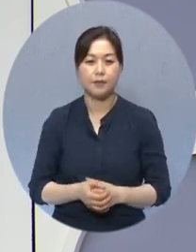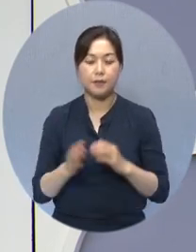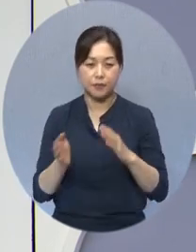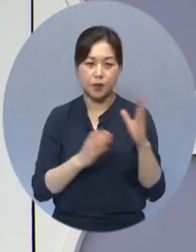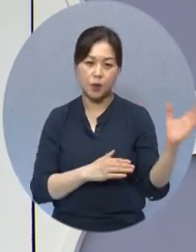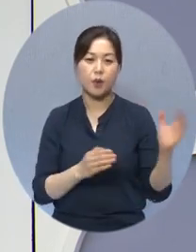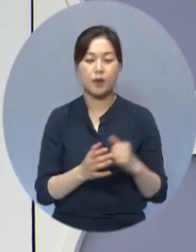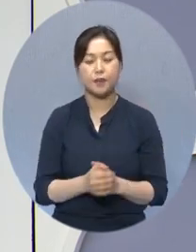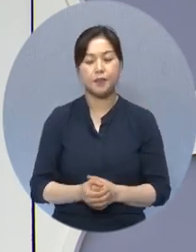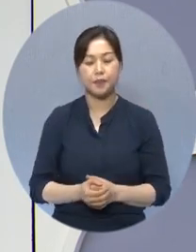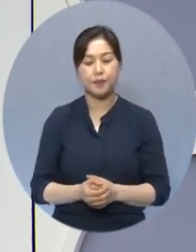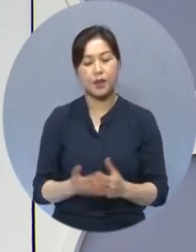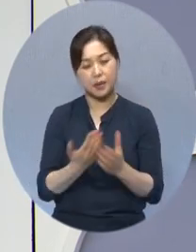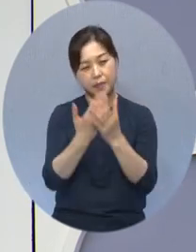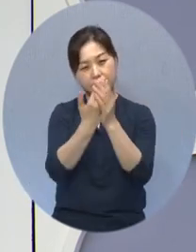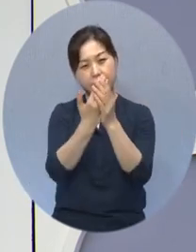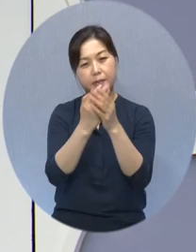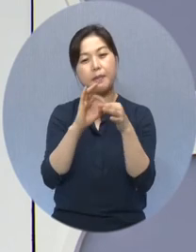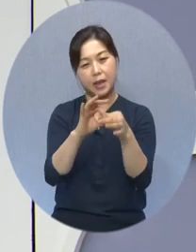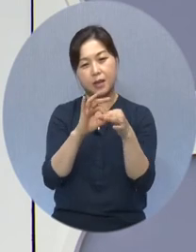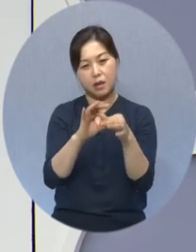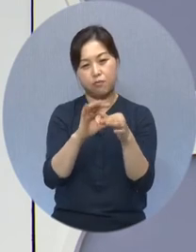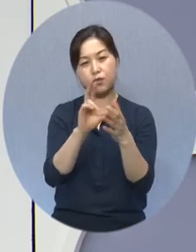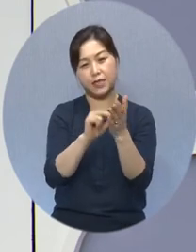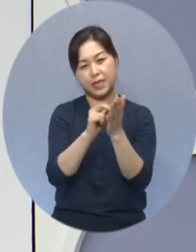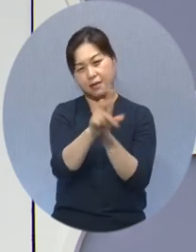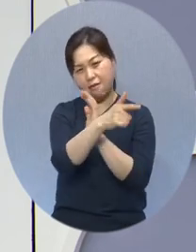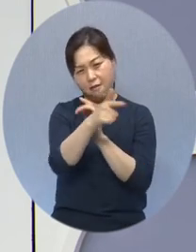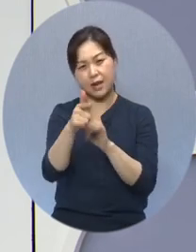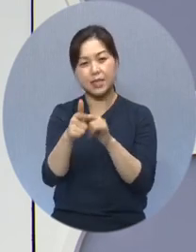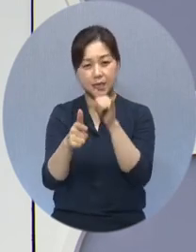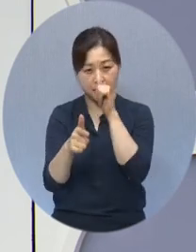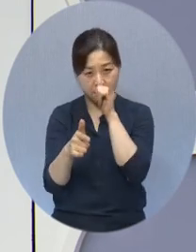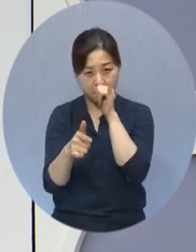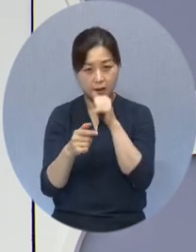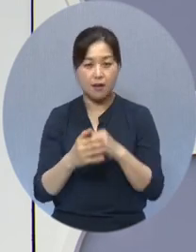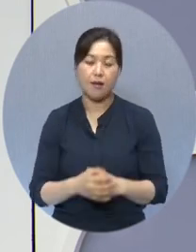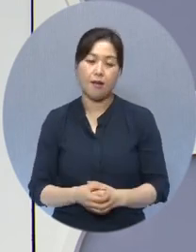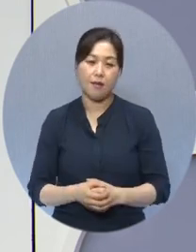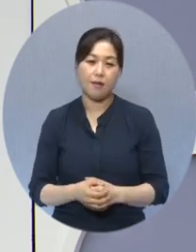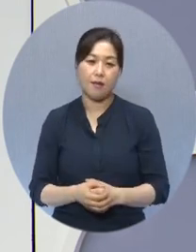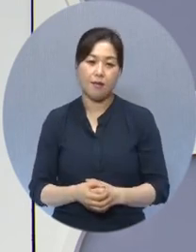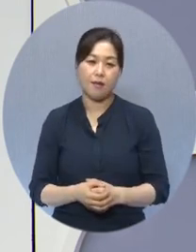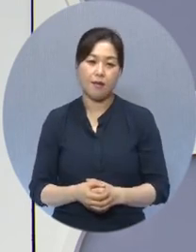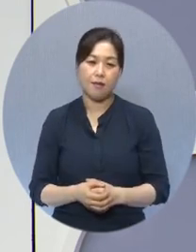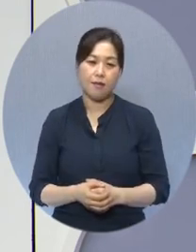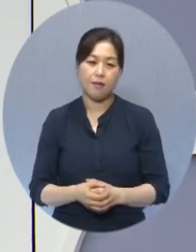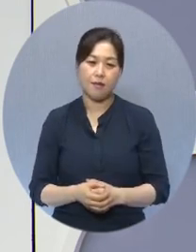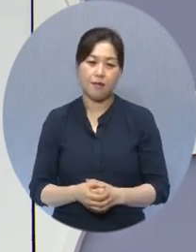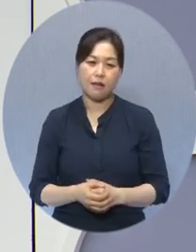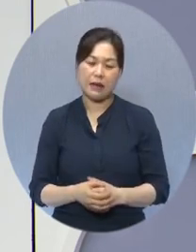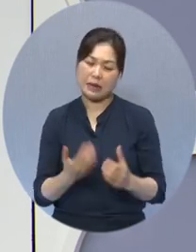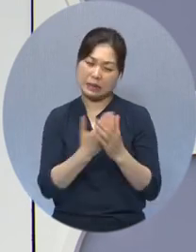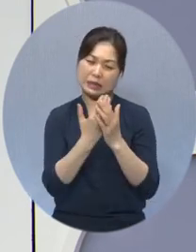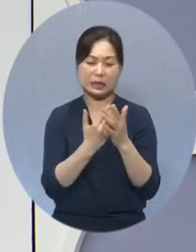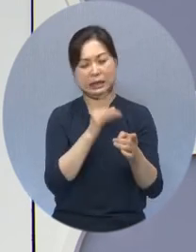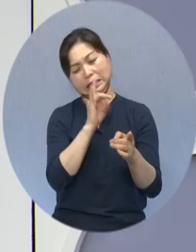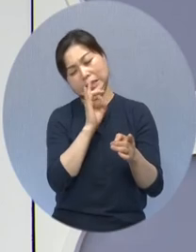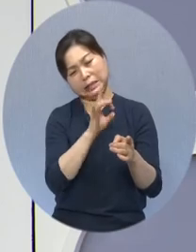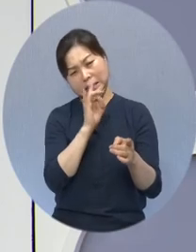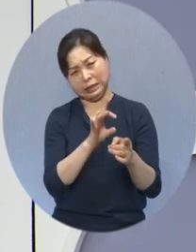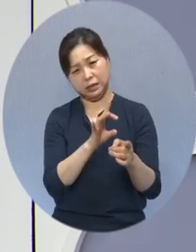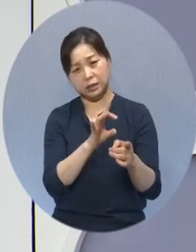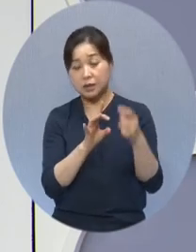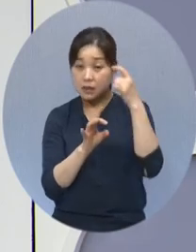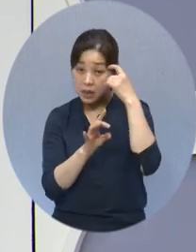여러 가지 그 개발에 대한 문제 이런 예. 것들이 있는데 아마 개발이 잘 안